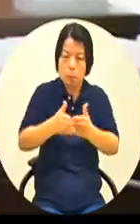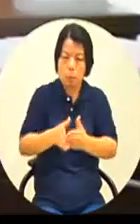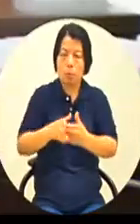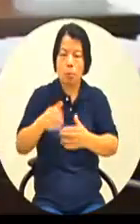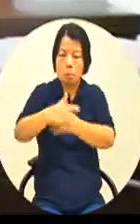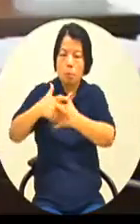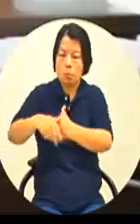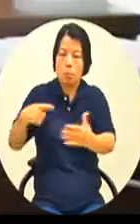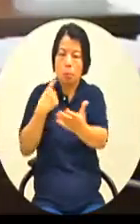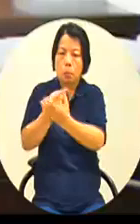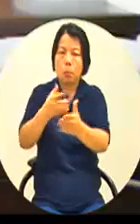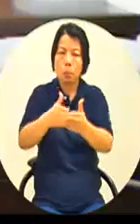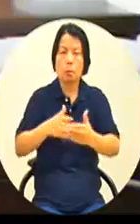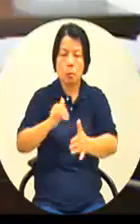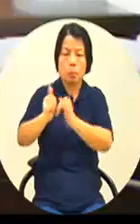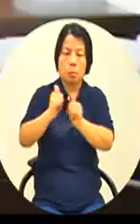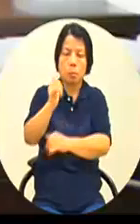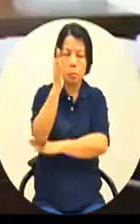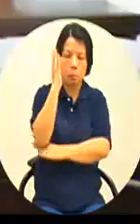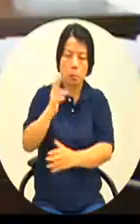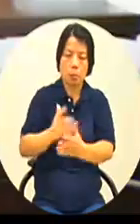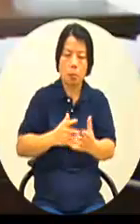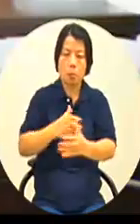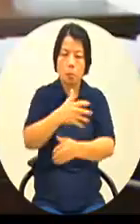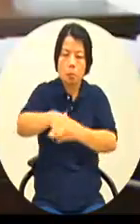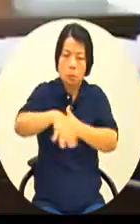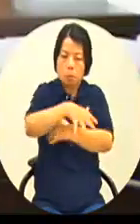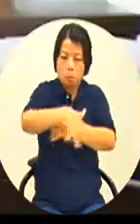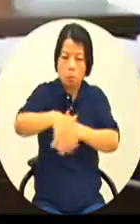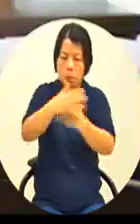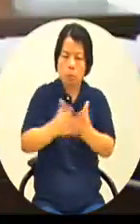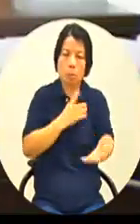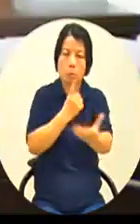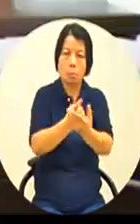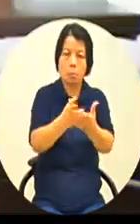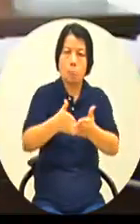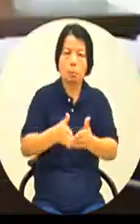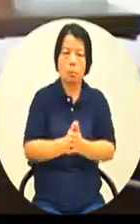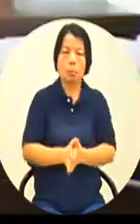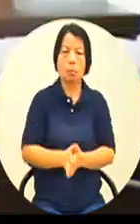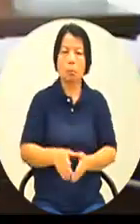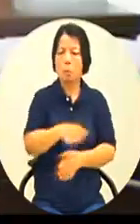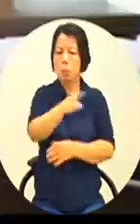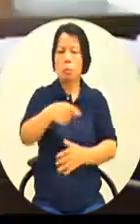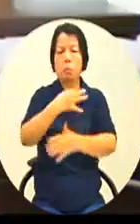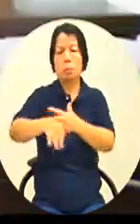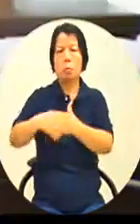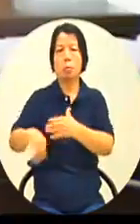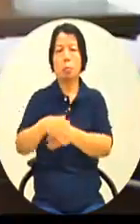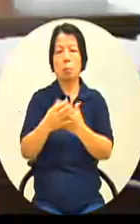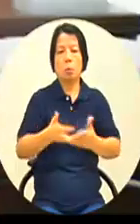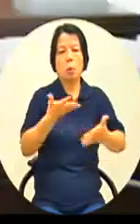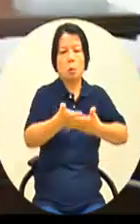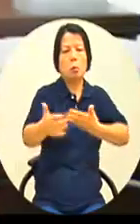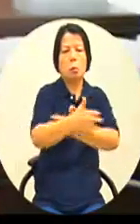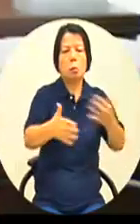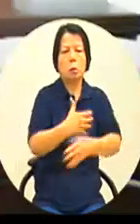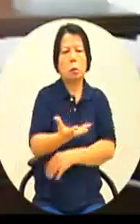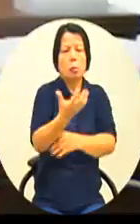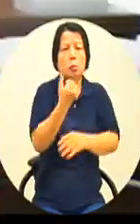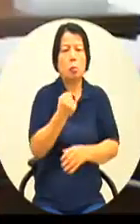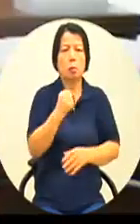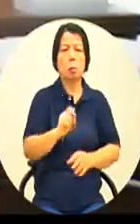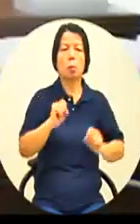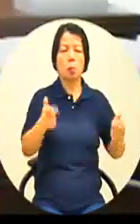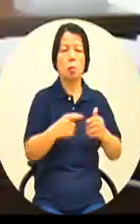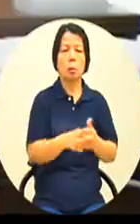缺席，民政部门、行政机关绝对不能缺席，全部都缺席啊！丢给你交通局，这个哎，这不是要叫